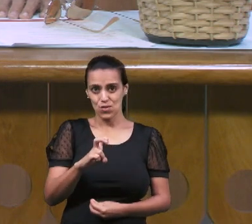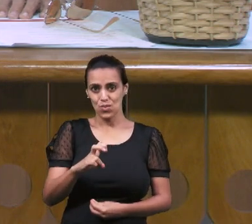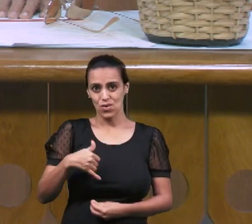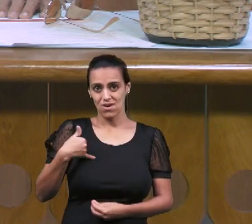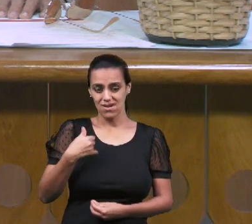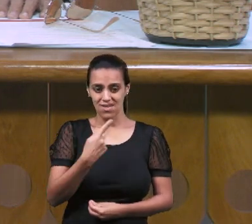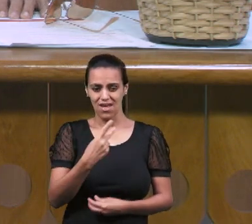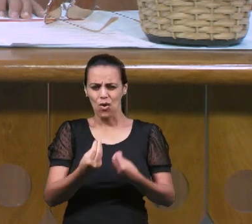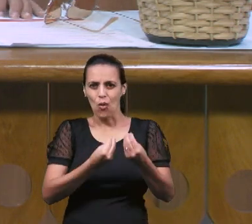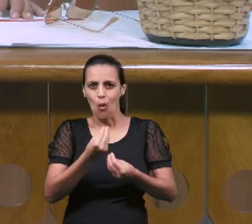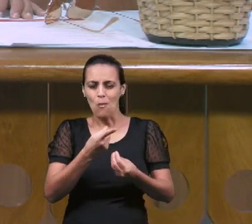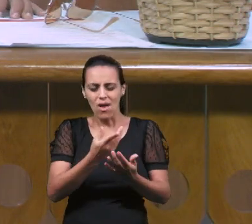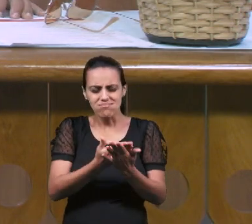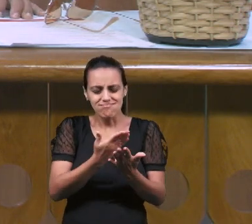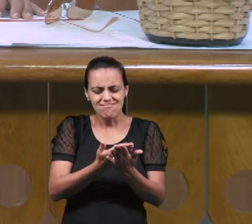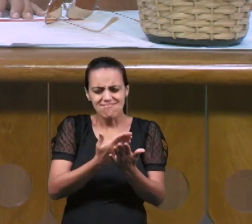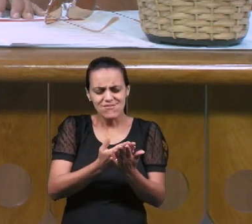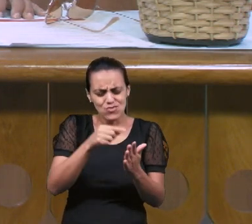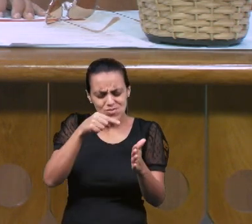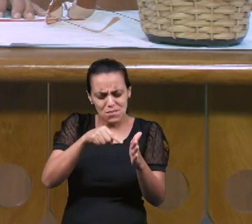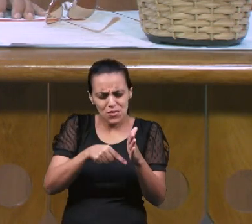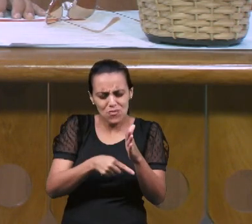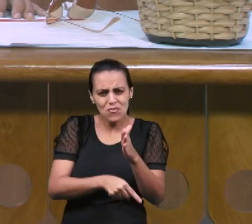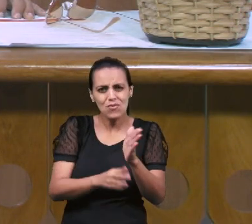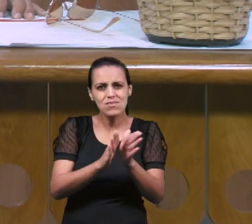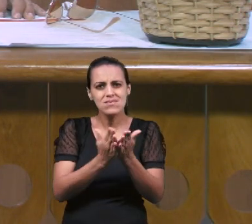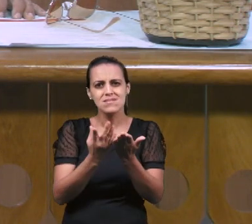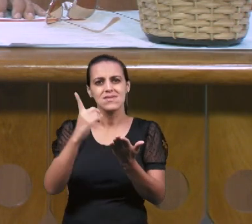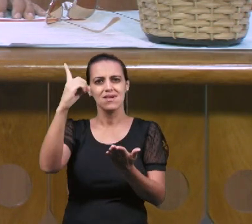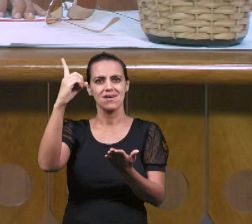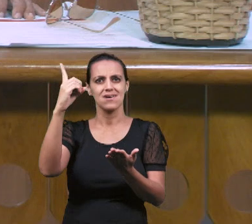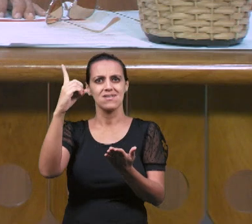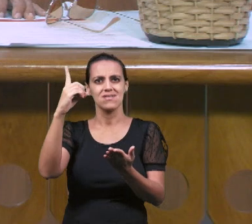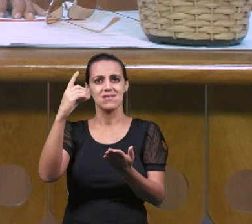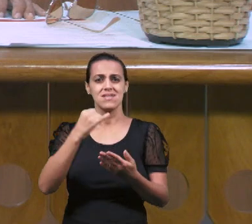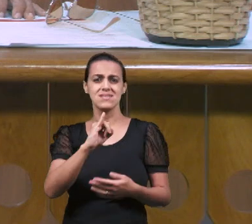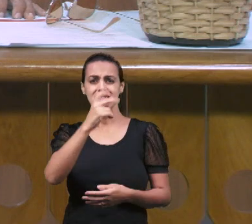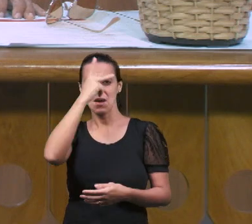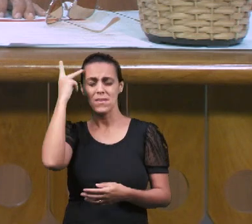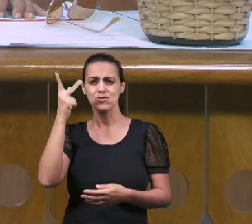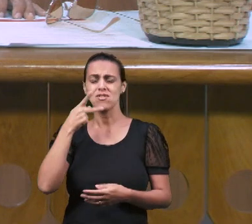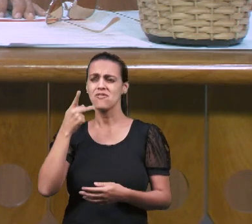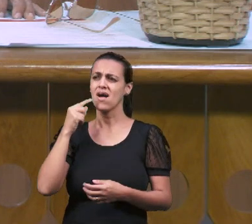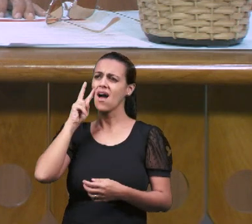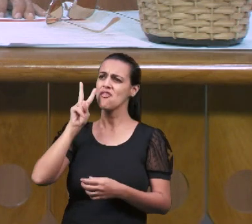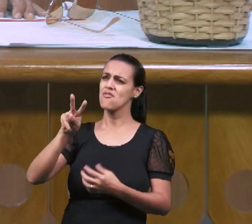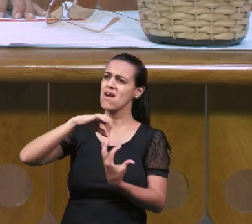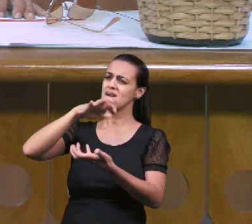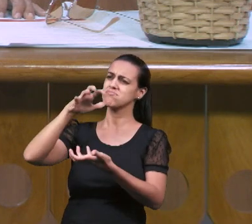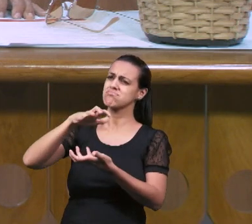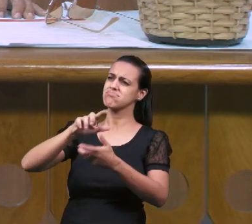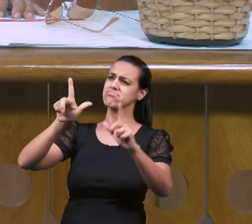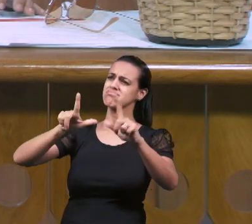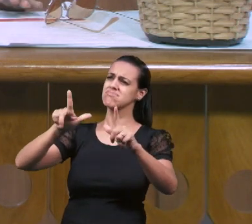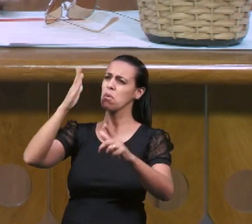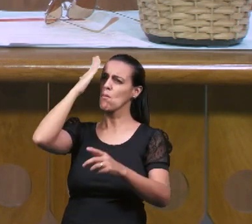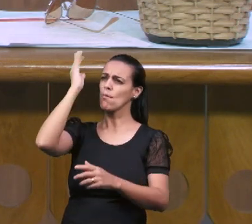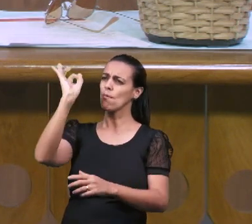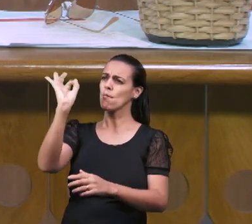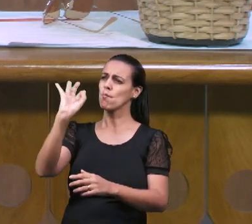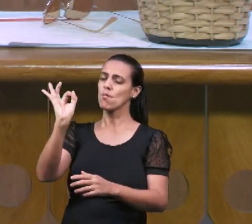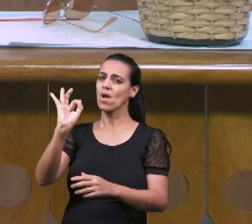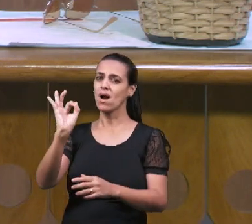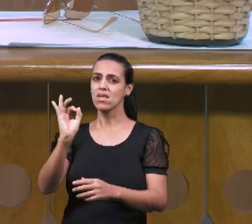sa fille de 5 ans. Quand les gens disent qu'ils ne comprennent pas le satellite, nous avons juste cette réponse à donner.